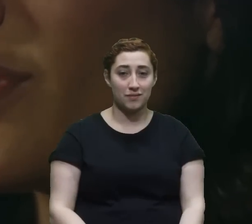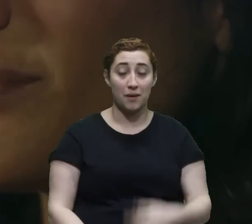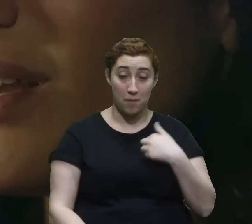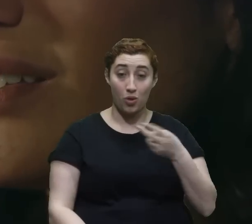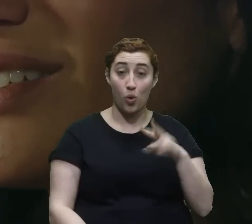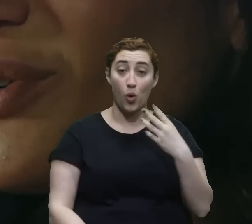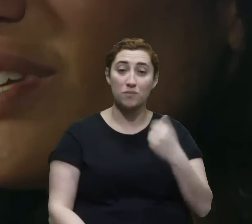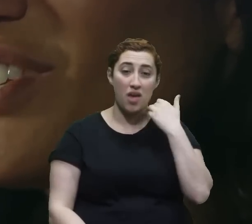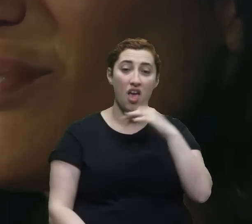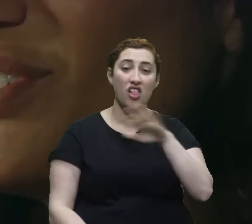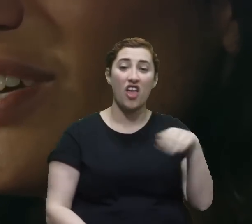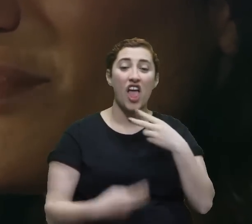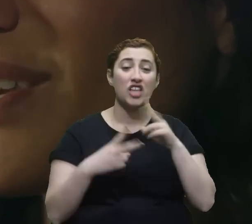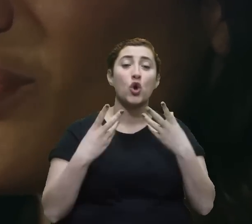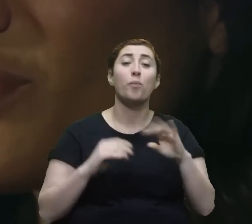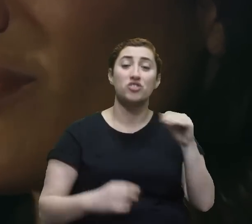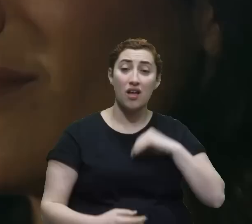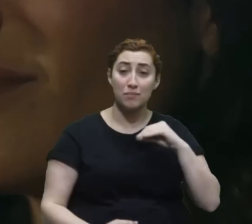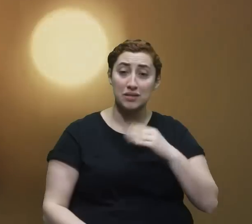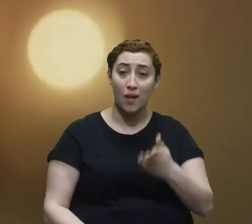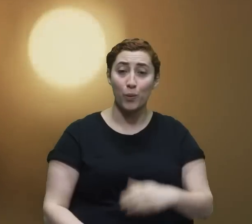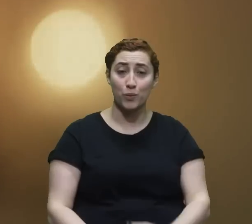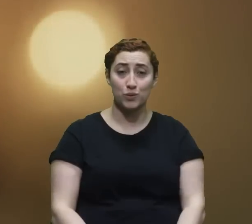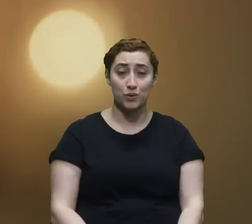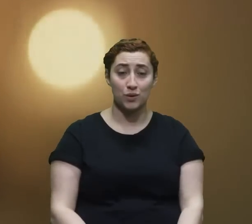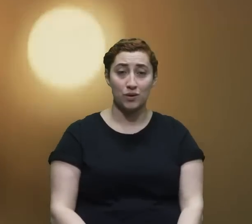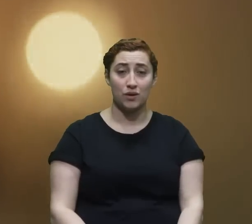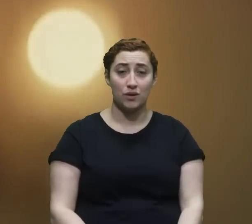Ben ölürsem yalanlarımın ortaya çıkmayacağını mı sanıyorsun?